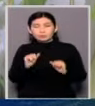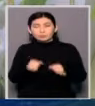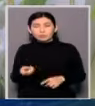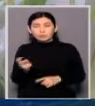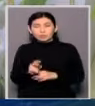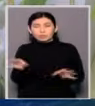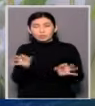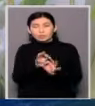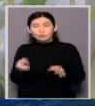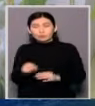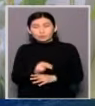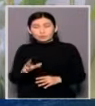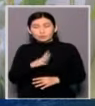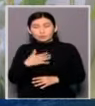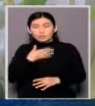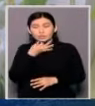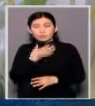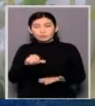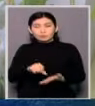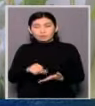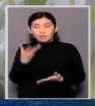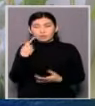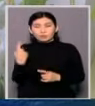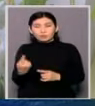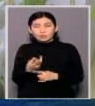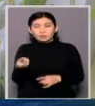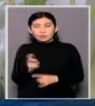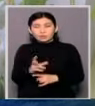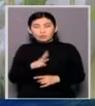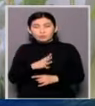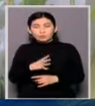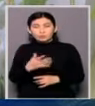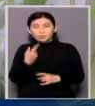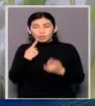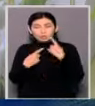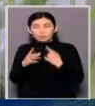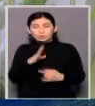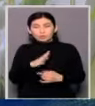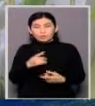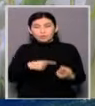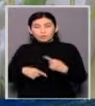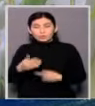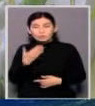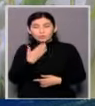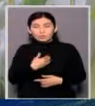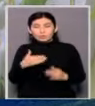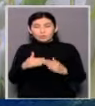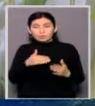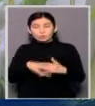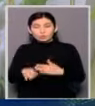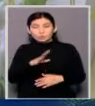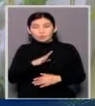на музыкотерапию. Нам нравится центр. Когда впервые пришли сюда, внук плакал. Сейчас, наоборот, домой не хочет